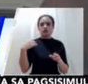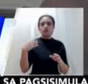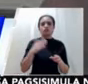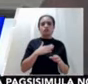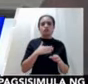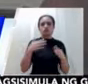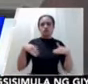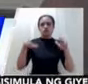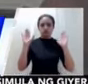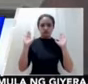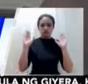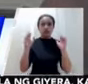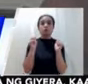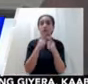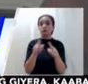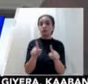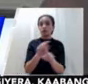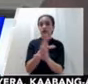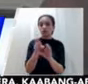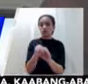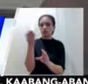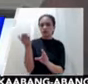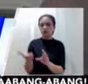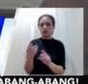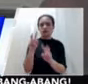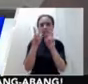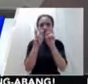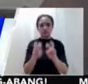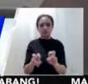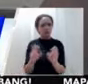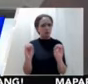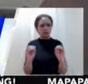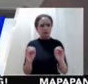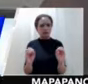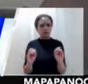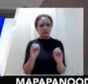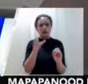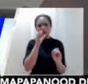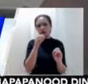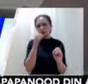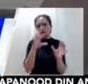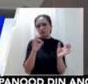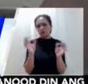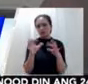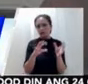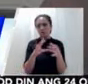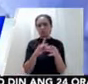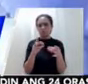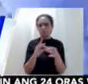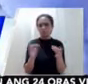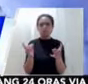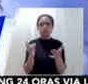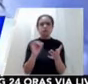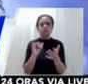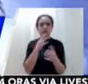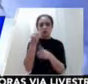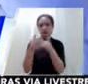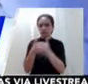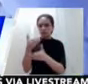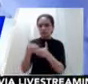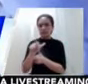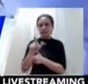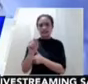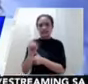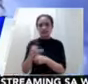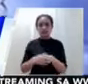siya sa mga iniimbestigahan. Wala pa siyang komento pati ang inarestong nag-aayos ng LTO registration. Patuloy na tinutugis